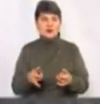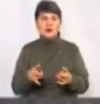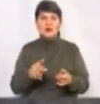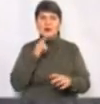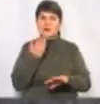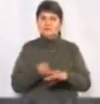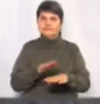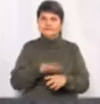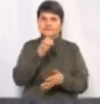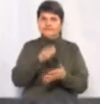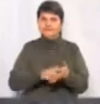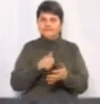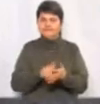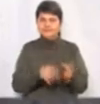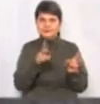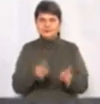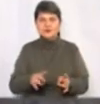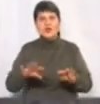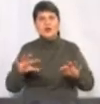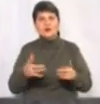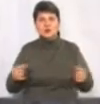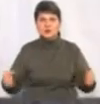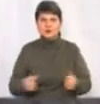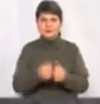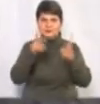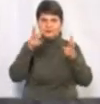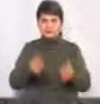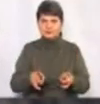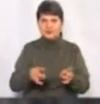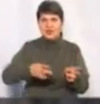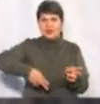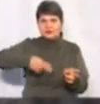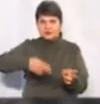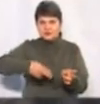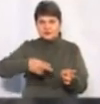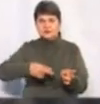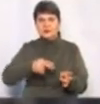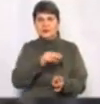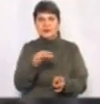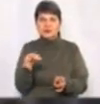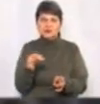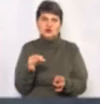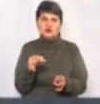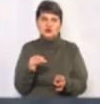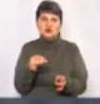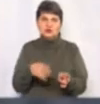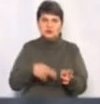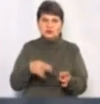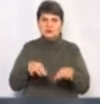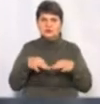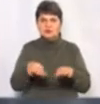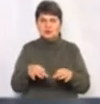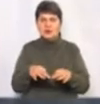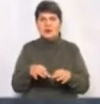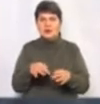тяжкими наслідками. Тому що у випадку зіткнення дорожньо-транспортного засобу з локомотивом чи залізничним якимось транспортом,